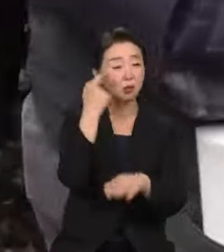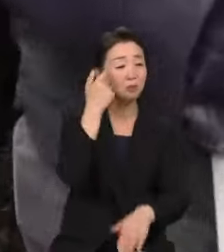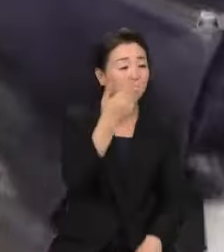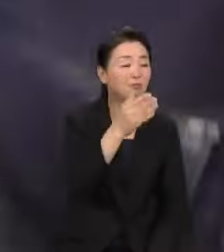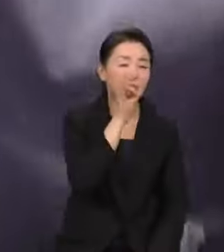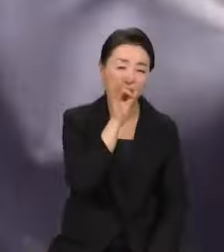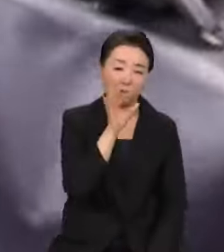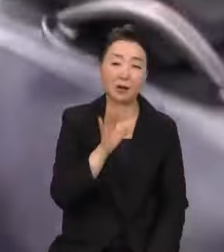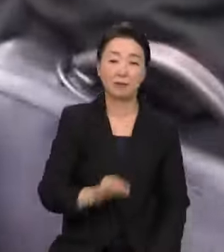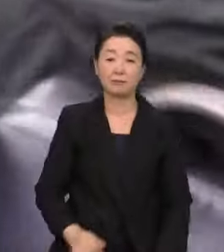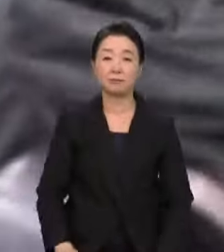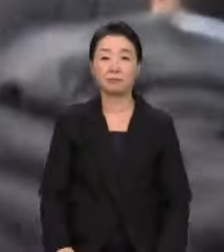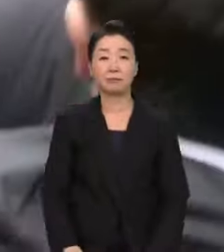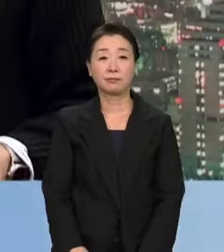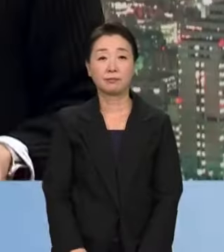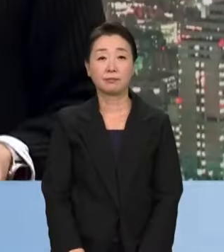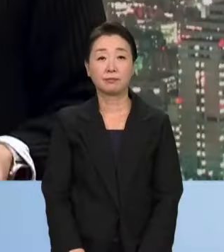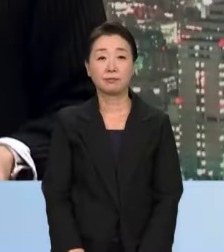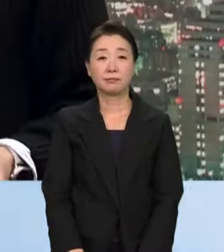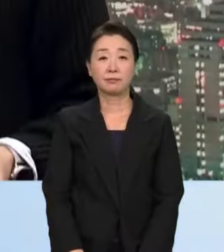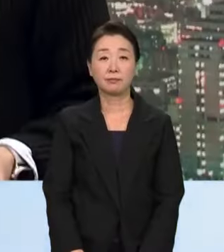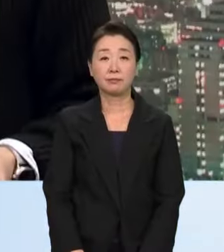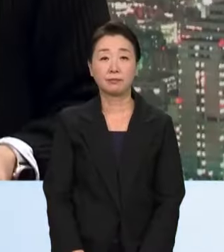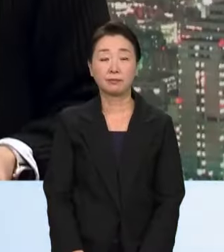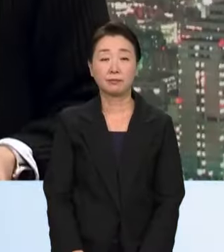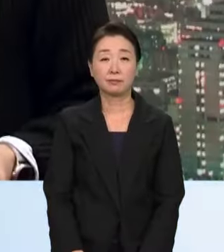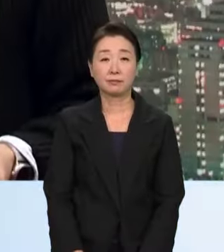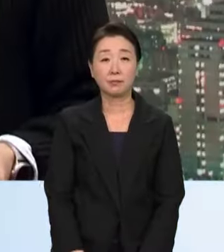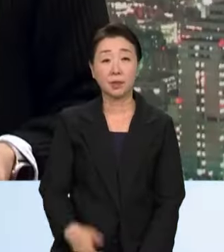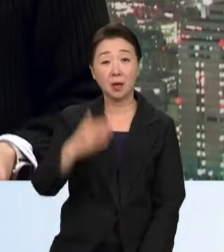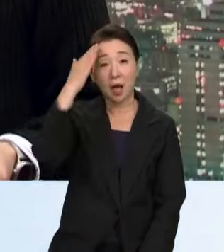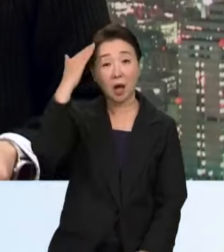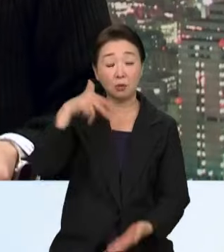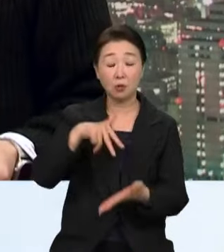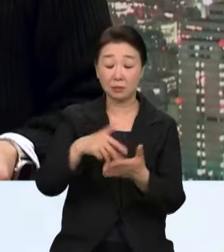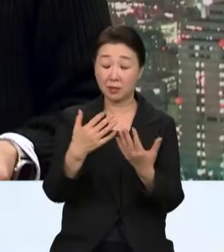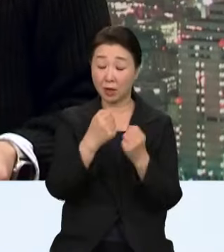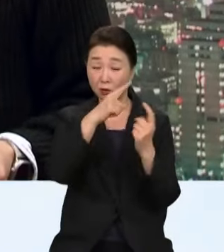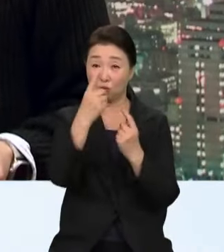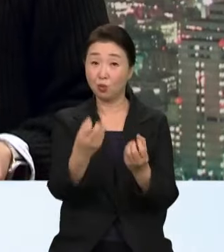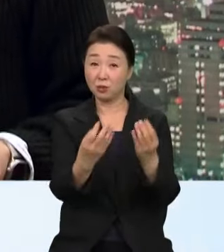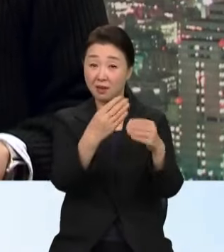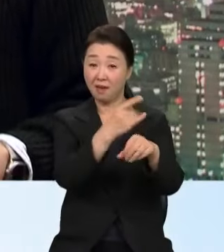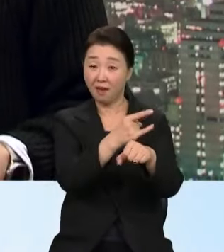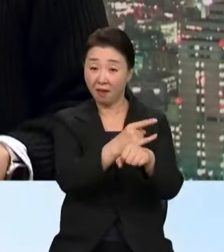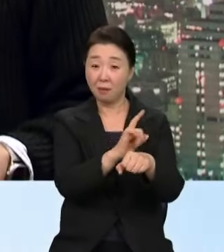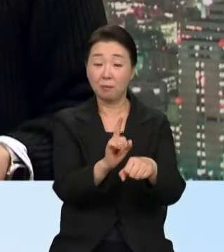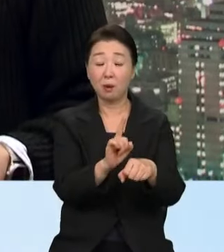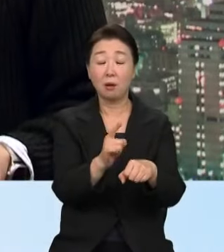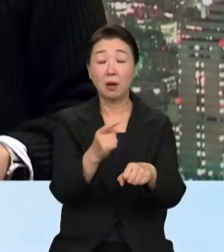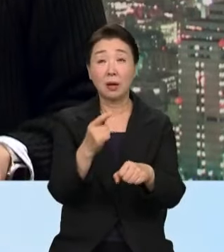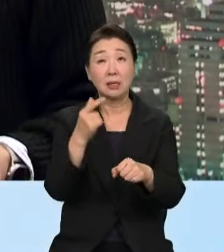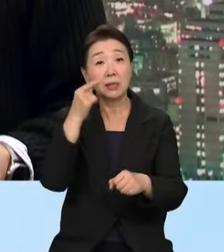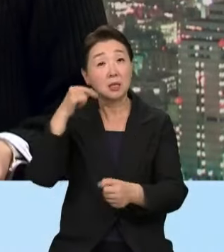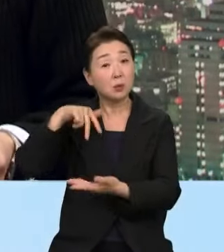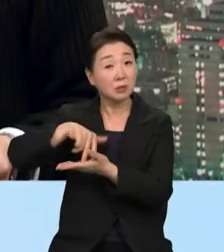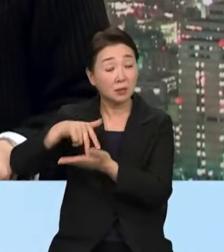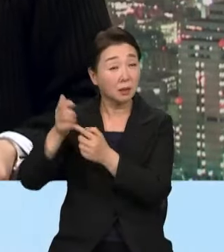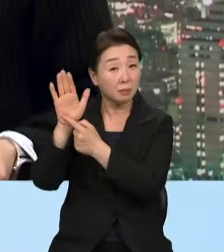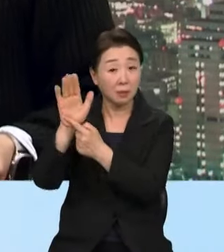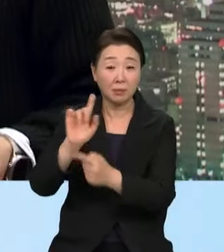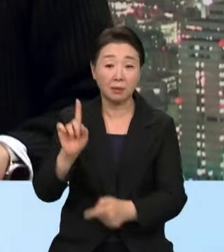수는 없었습니다네 우리측이 이렇게 따로 추도식을 진행한데 대해서 일본 정부가 입장을